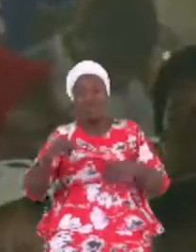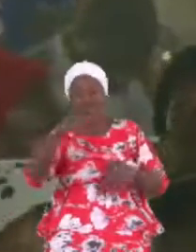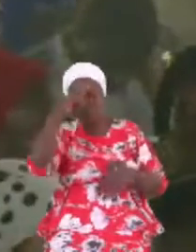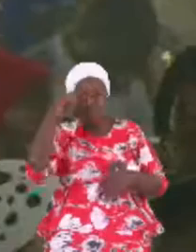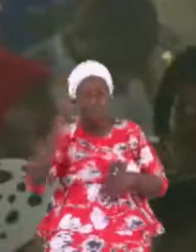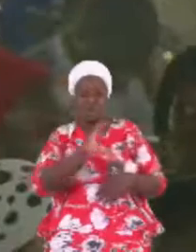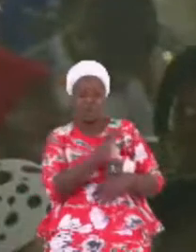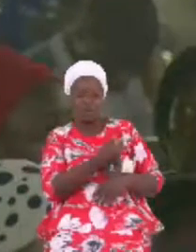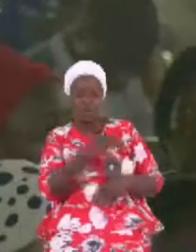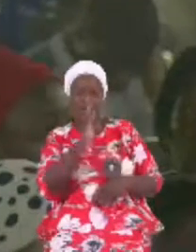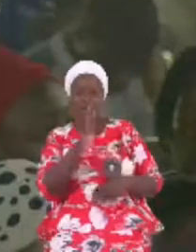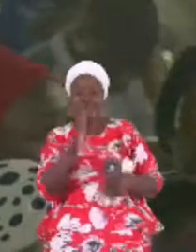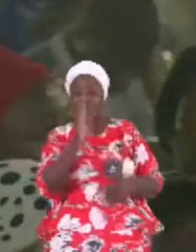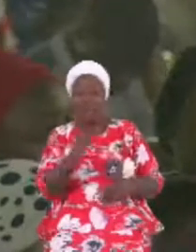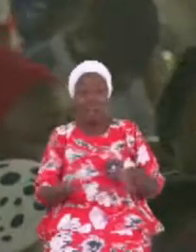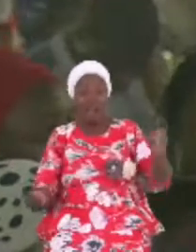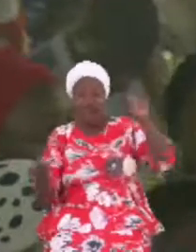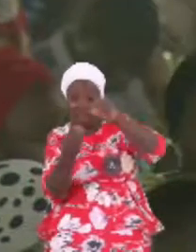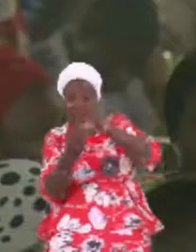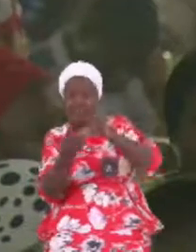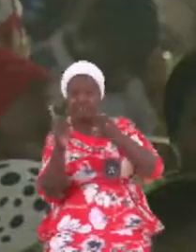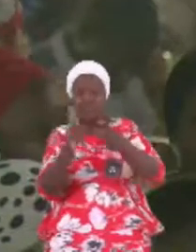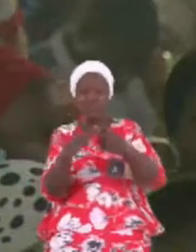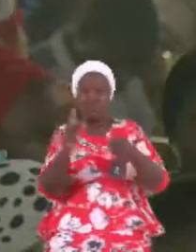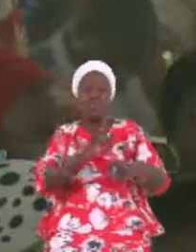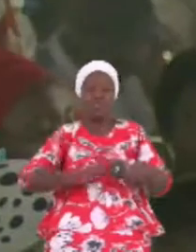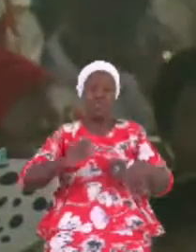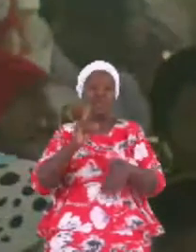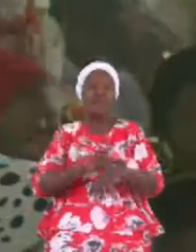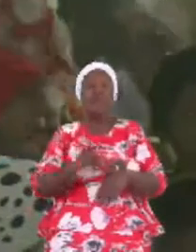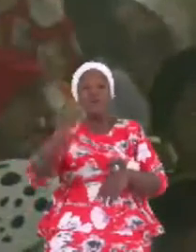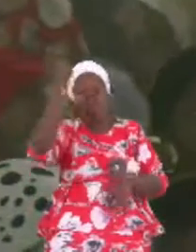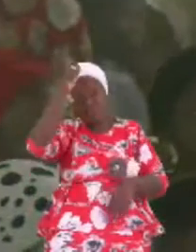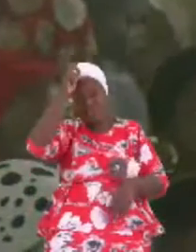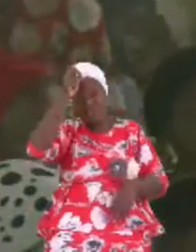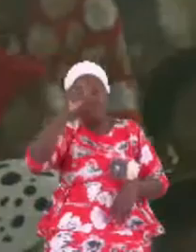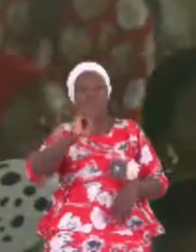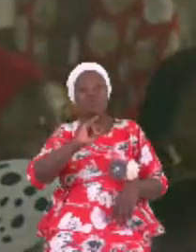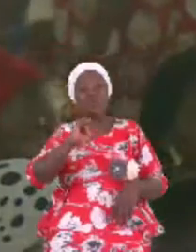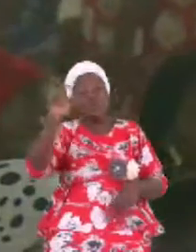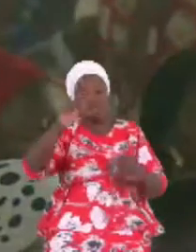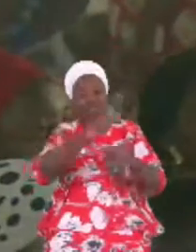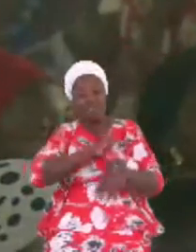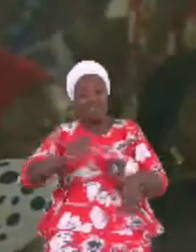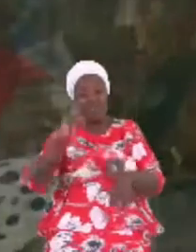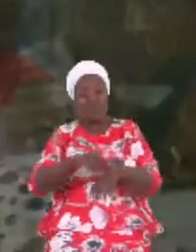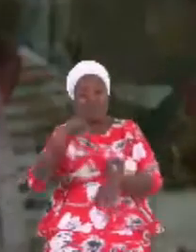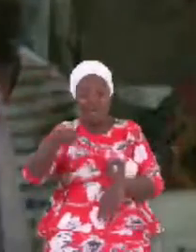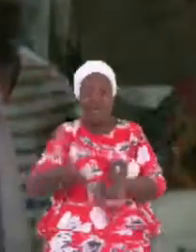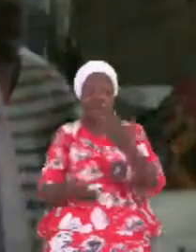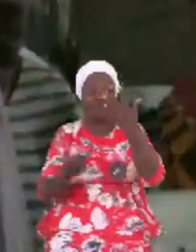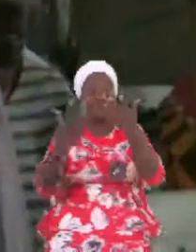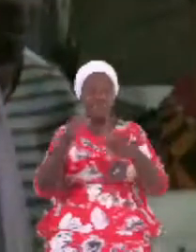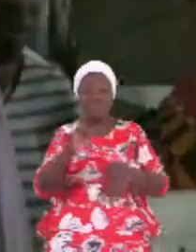Parce que les âmes sont ajoutées dans le royaume. Le royaume de Satan est dépeuplé.